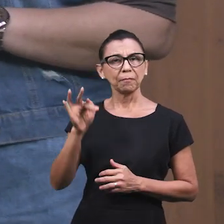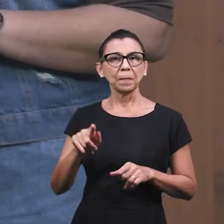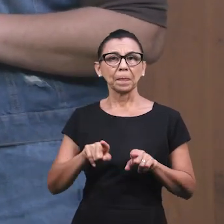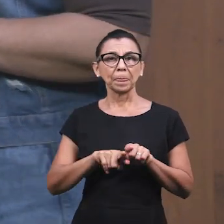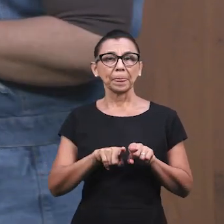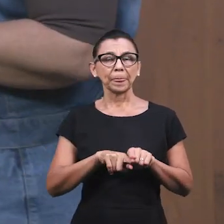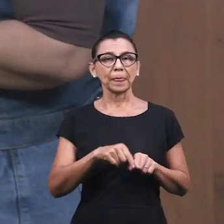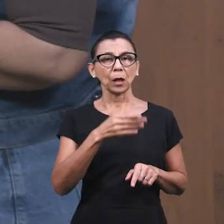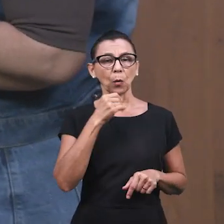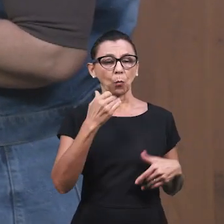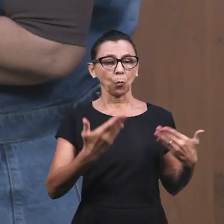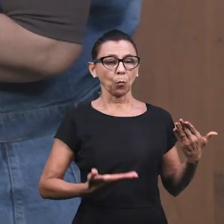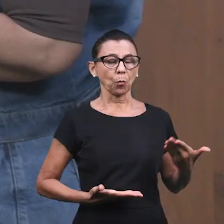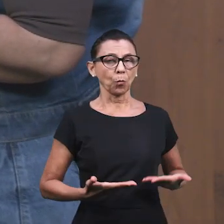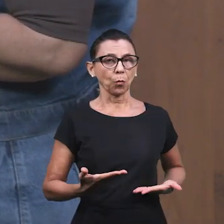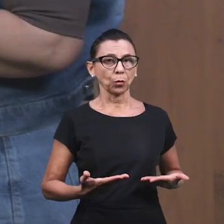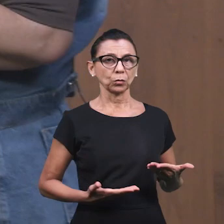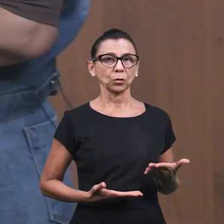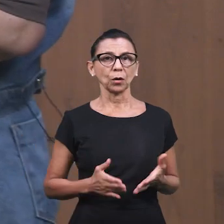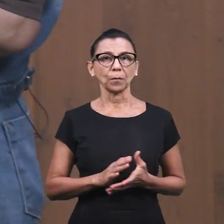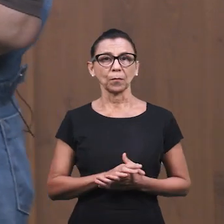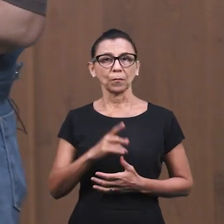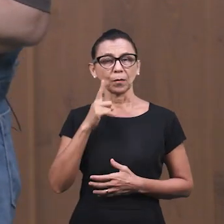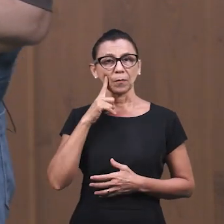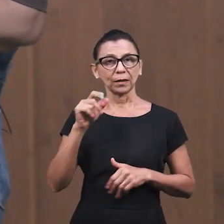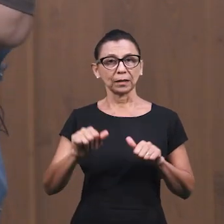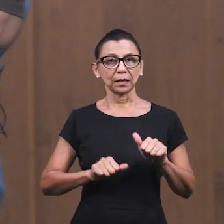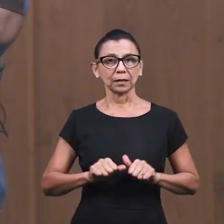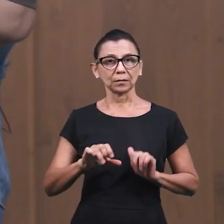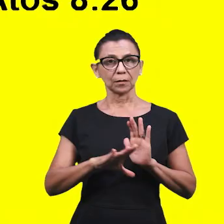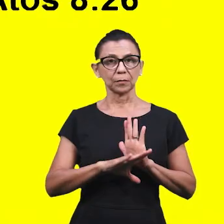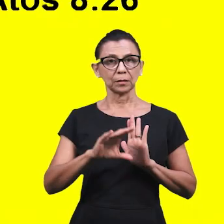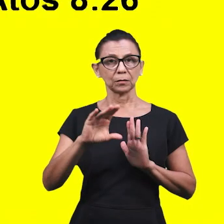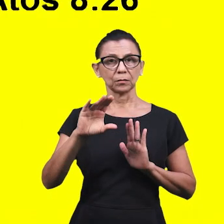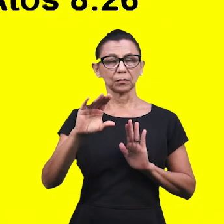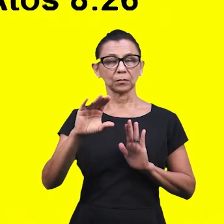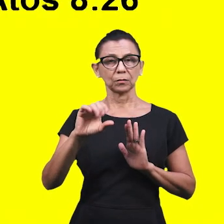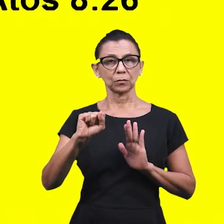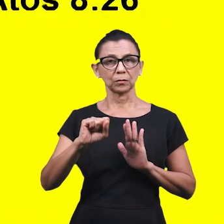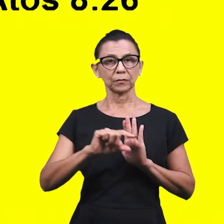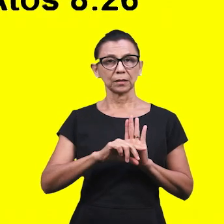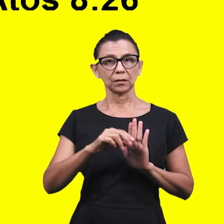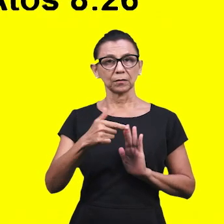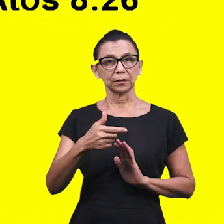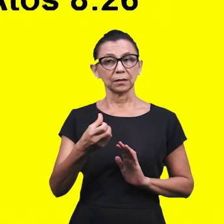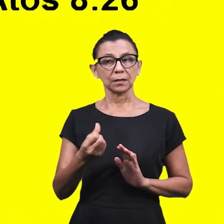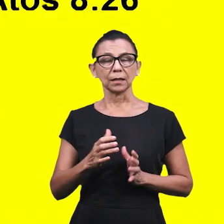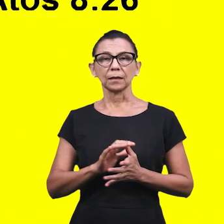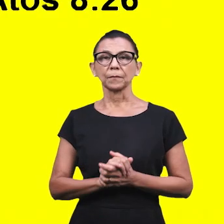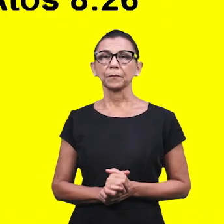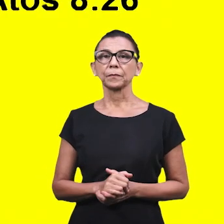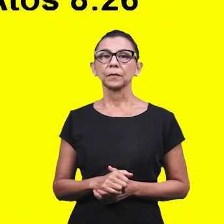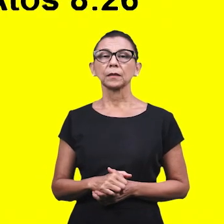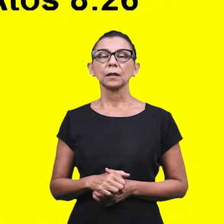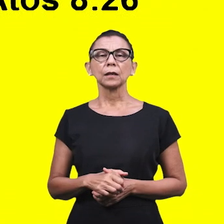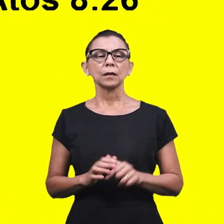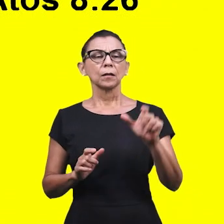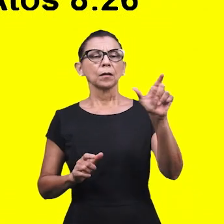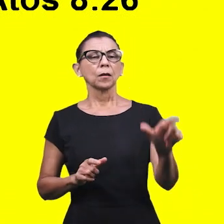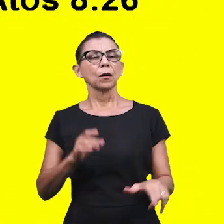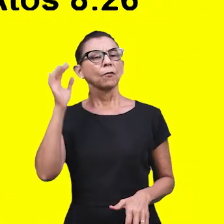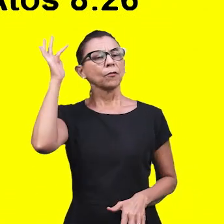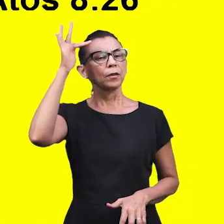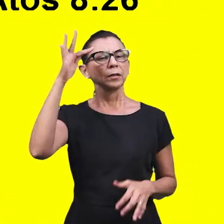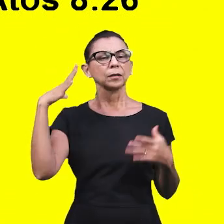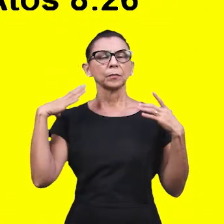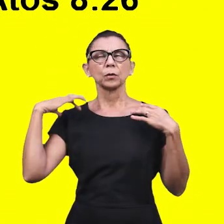l'entendant. Nous allons lire la parole du Seigneur qui se trouve en Actes, chapitre 8, verset 26. L'ange du